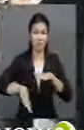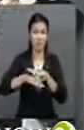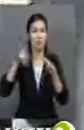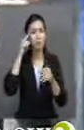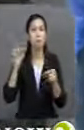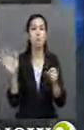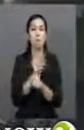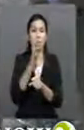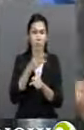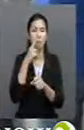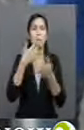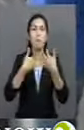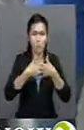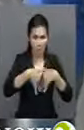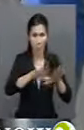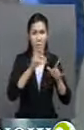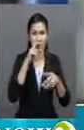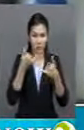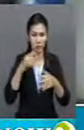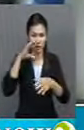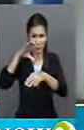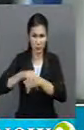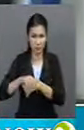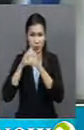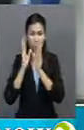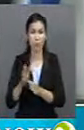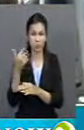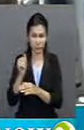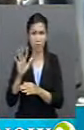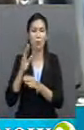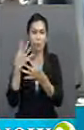ไม่ครบก็เลยต้องปล่อยตัวแล้วก็ควบคุมตัวไว้ได้แค่15คนก่อนไปฝากขังตอนนี้ครับ